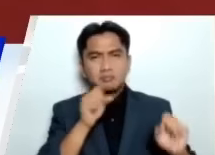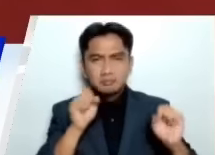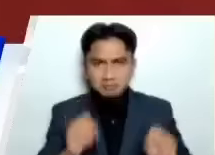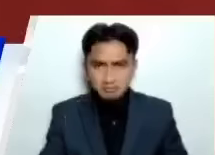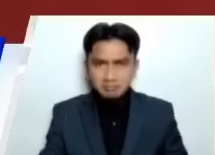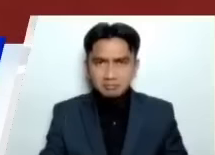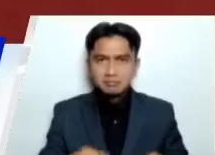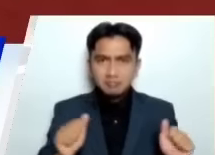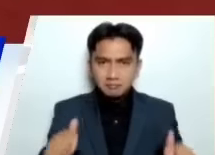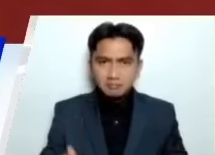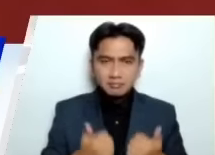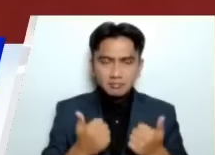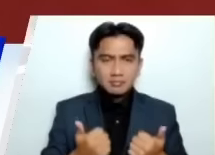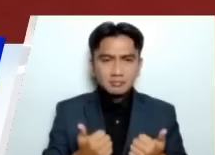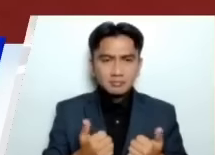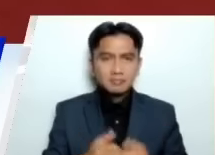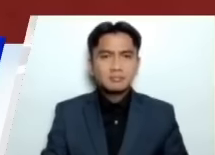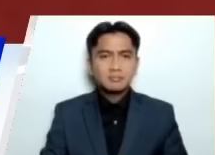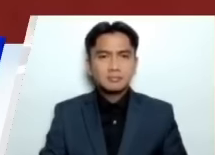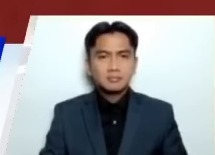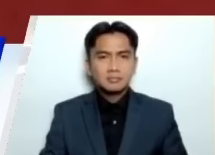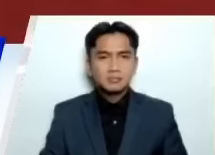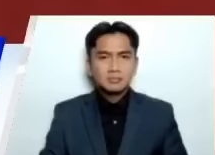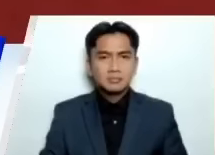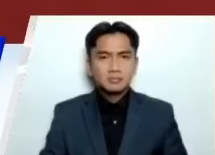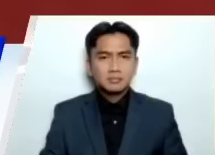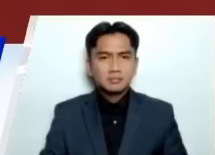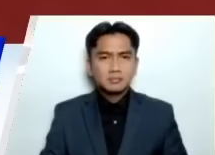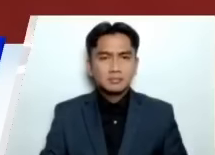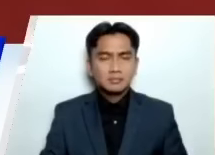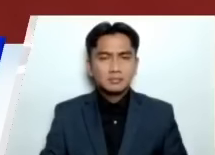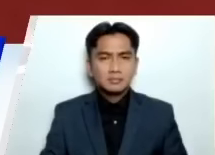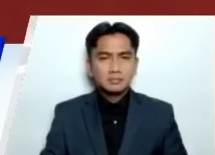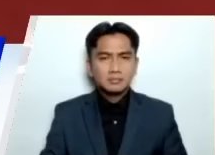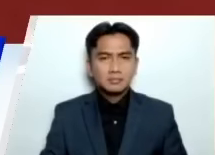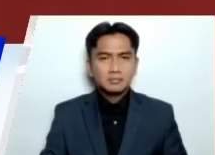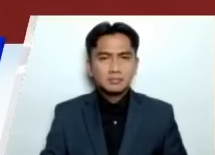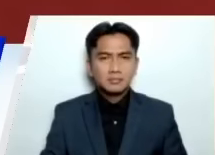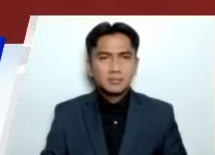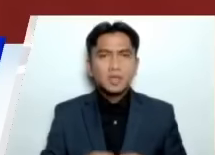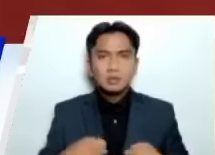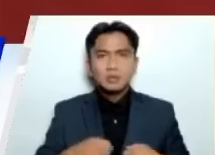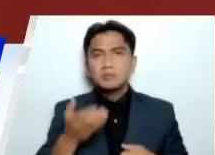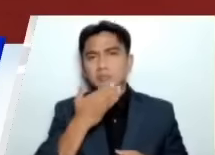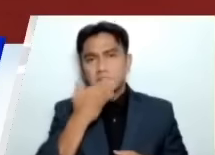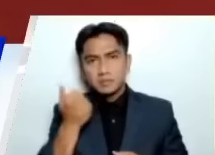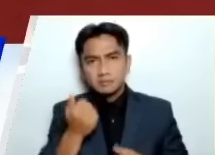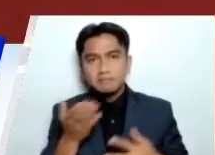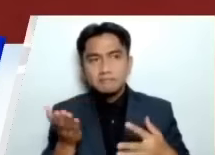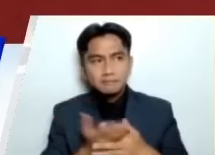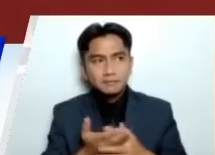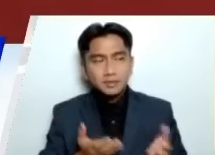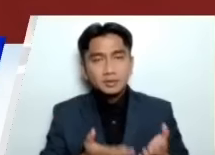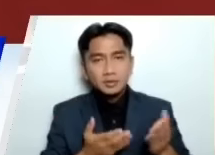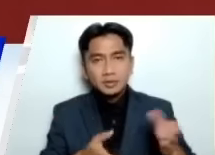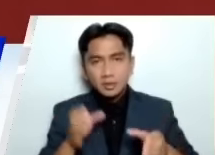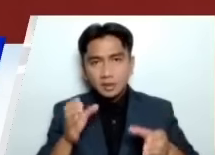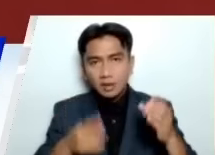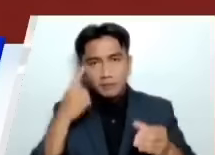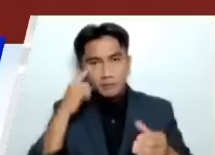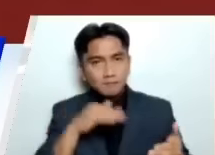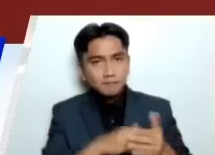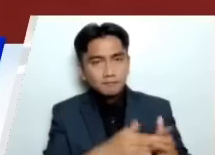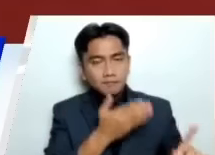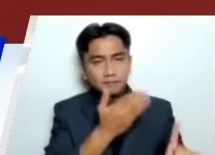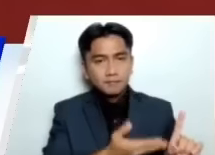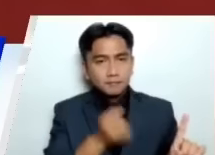Insignificant pa siya doon yung ano na kasuhan man nila si Inday, di kasuhan nila. Hindi naman